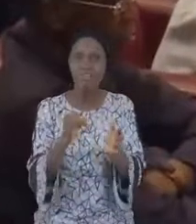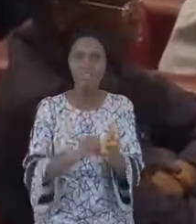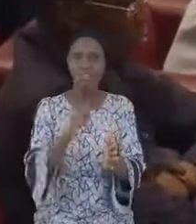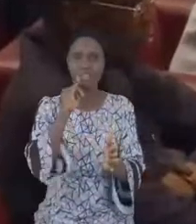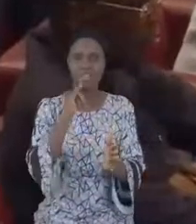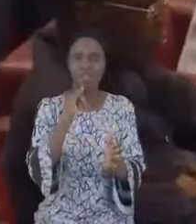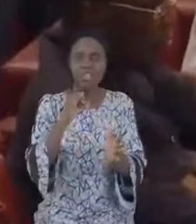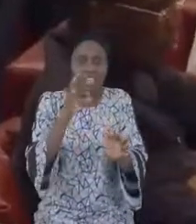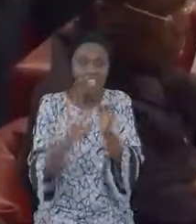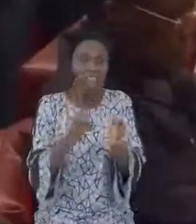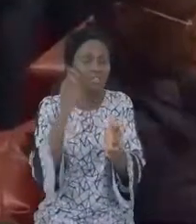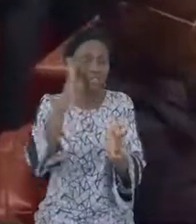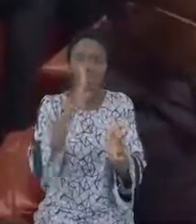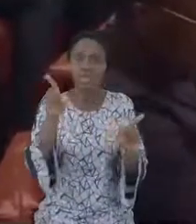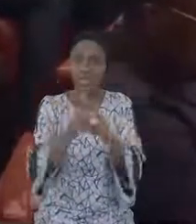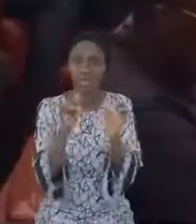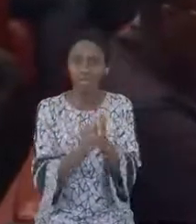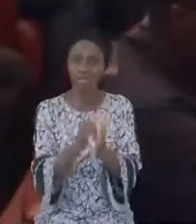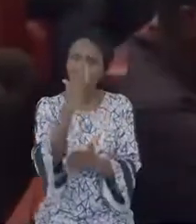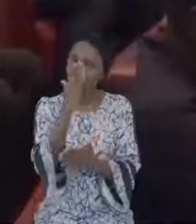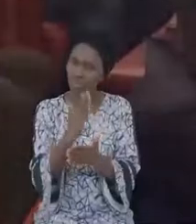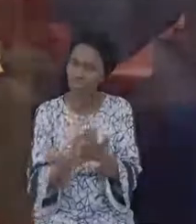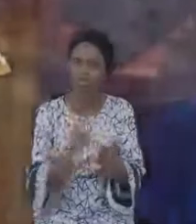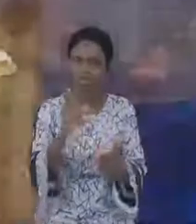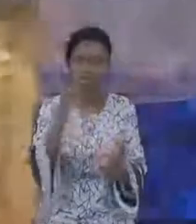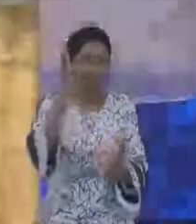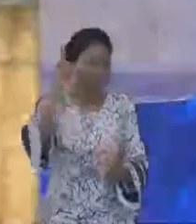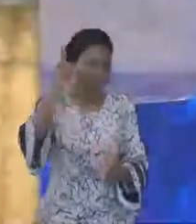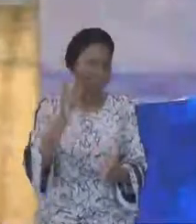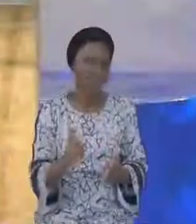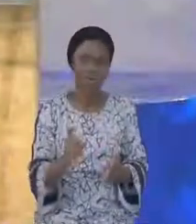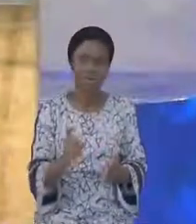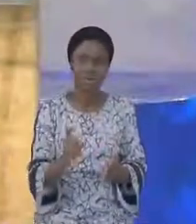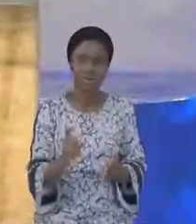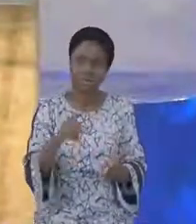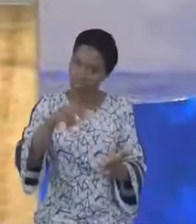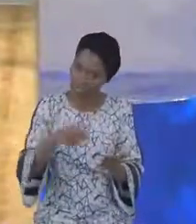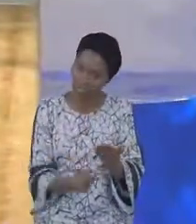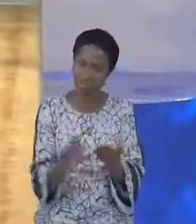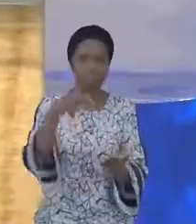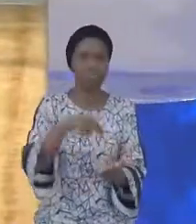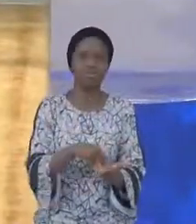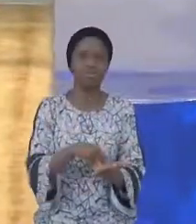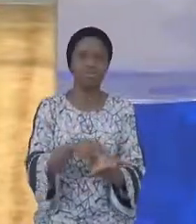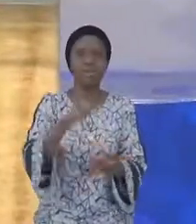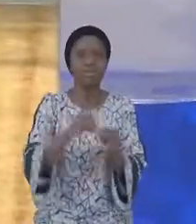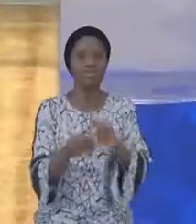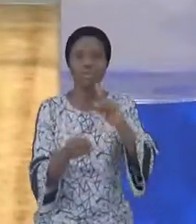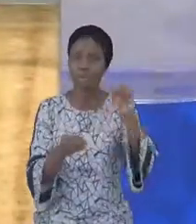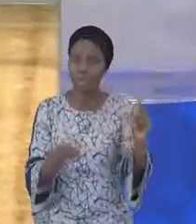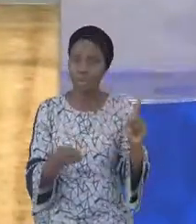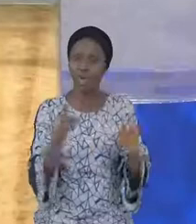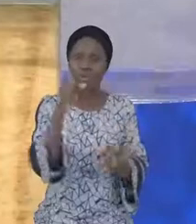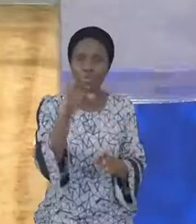en sera ainsi, quelqu'un doit se réveiller. Numéro 1. Premier point, là-bas,